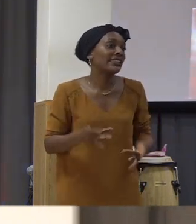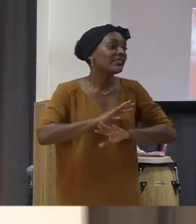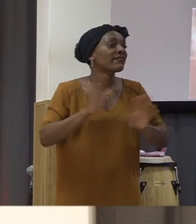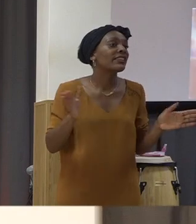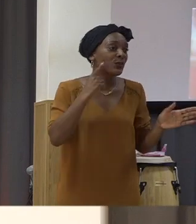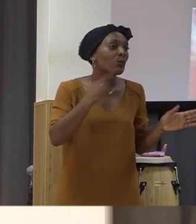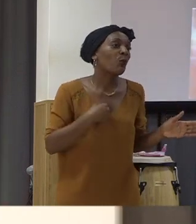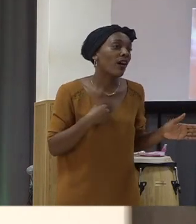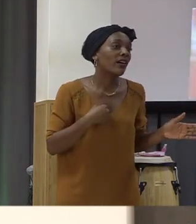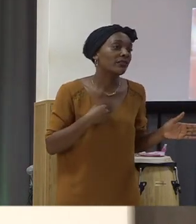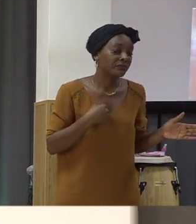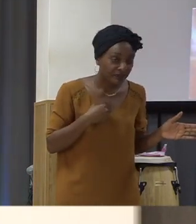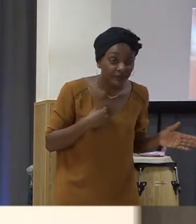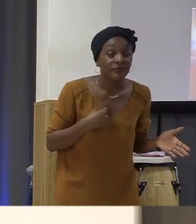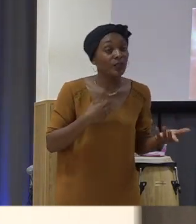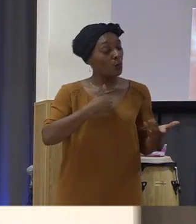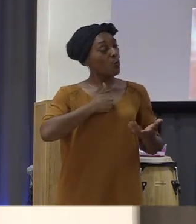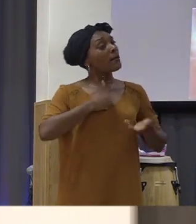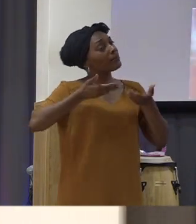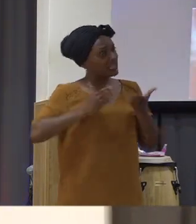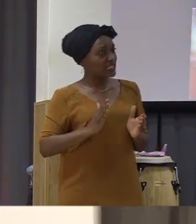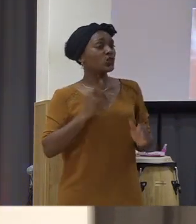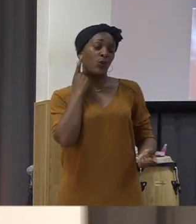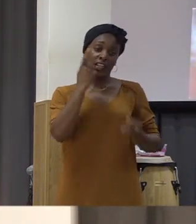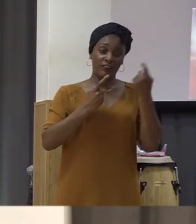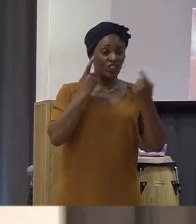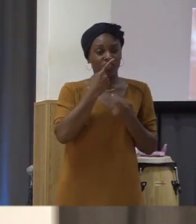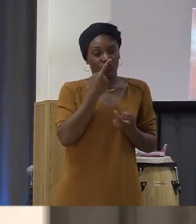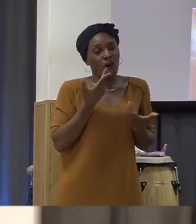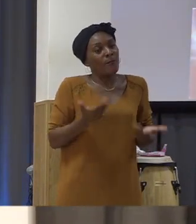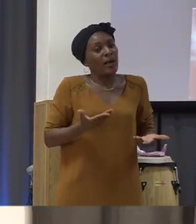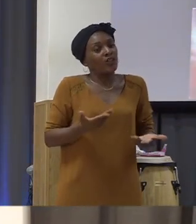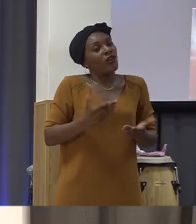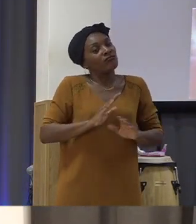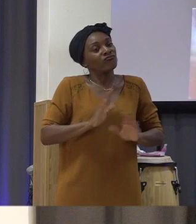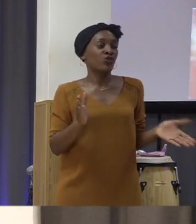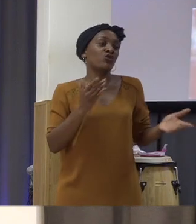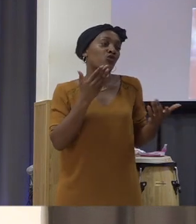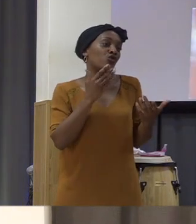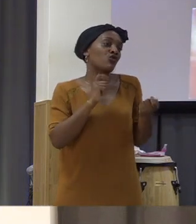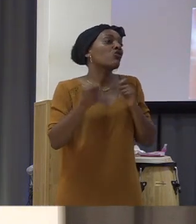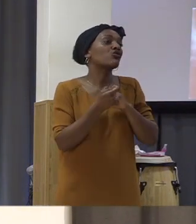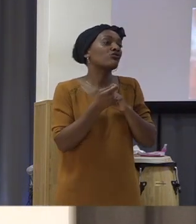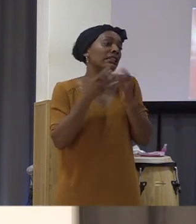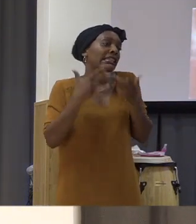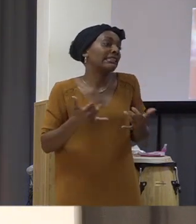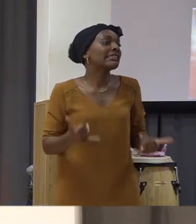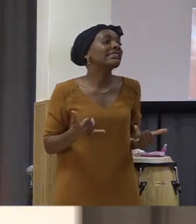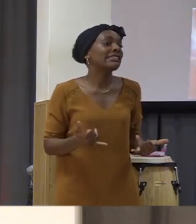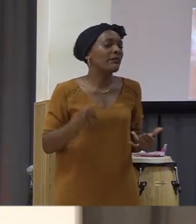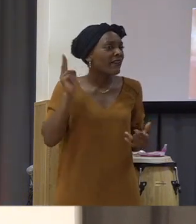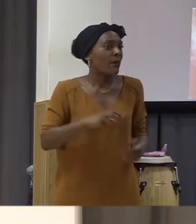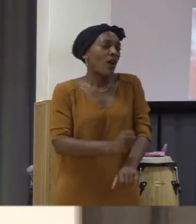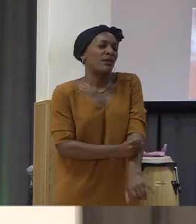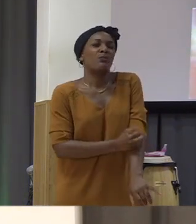à fait particulier, une décision mûrement réfléchie, mais en même temps, c'est un événement qui est plein d'émotions